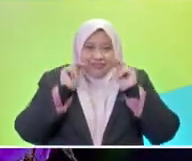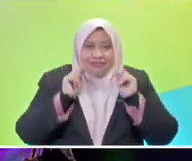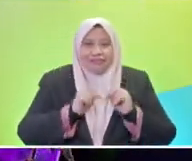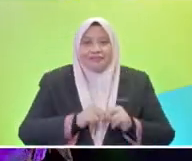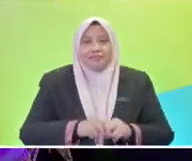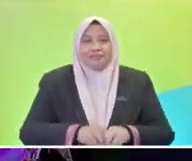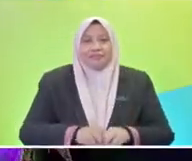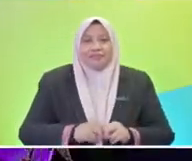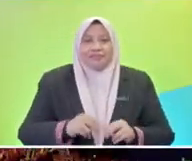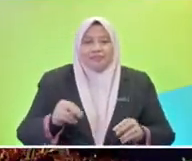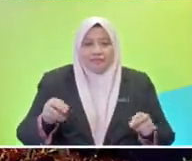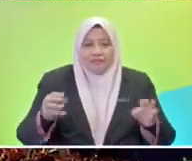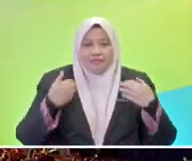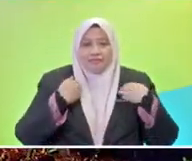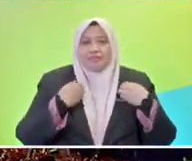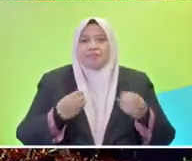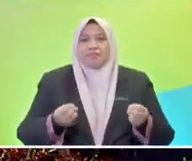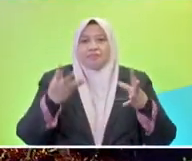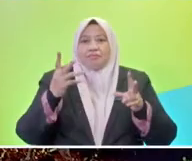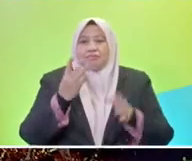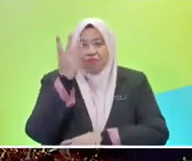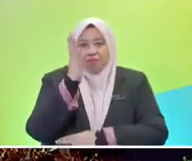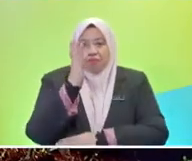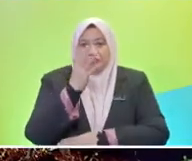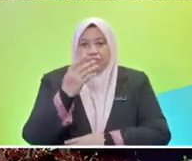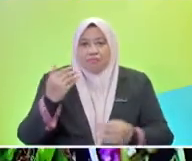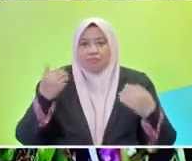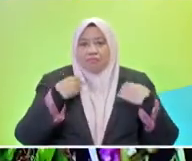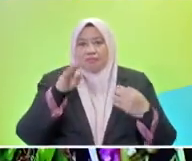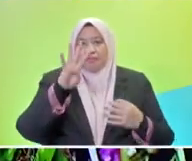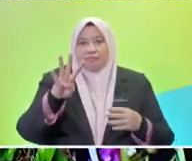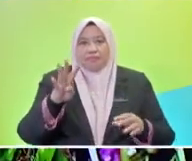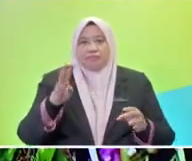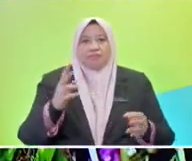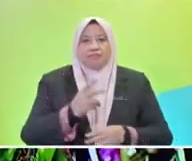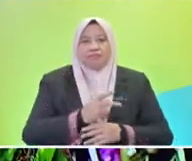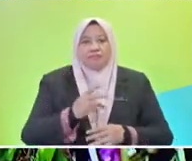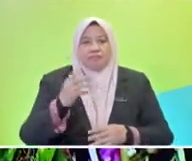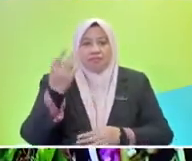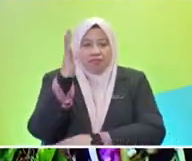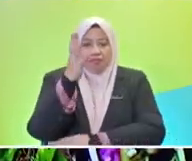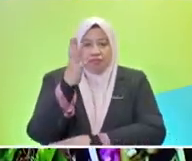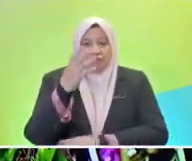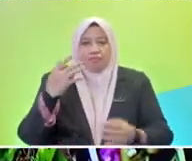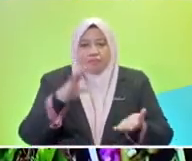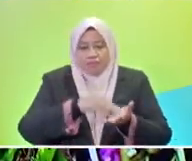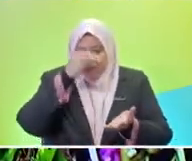Cikgu, ini tiba-tiba ada 1 2 3. Ada satu pula kotak ni. Ini kita nak belajar apa pula ni